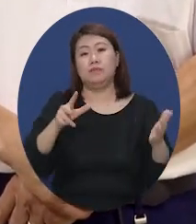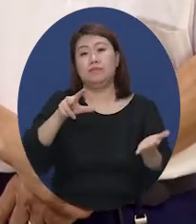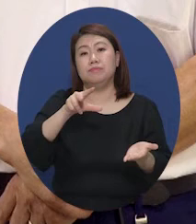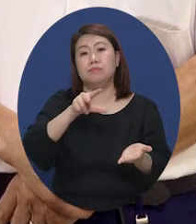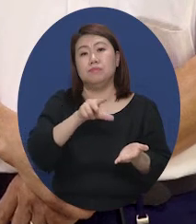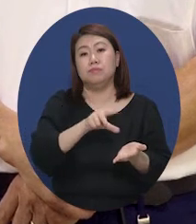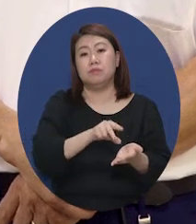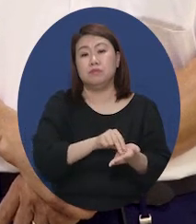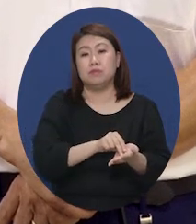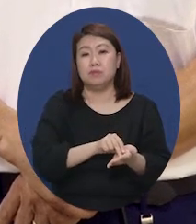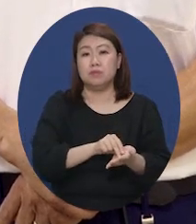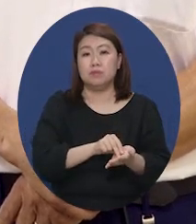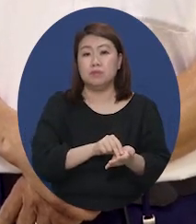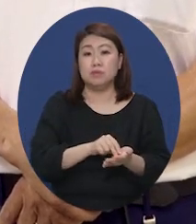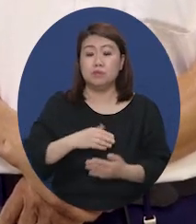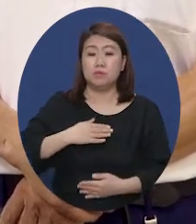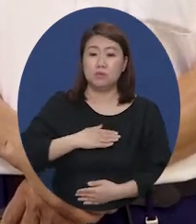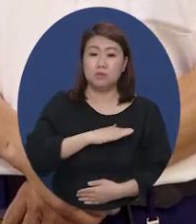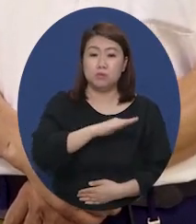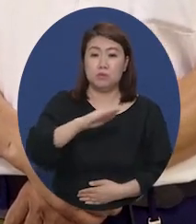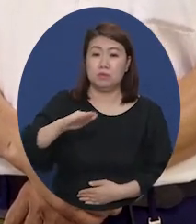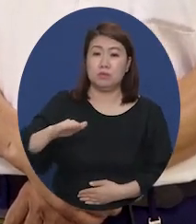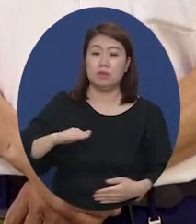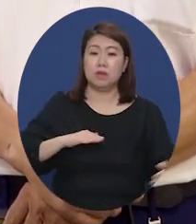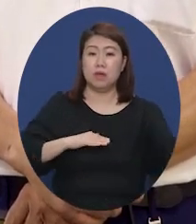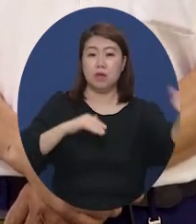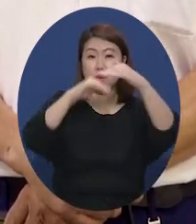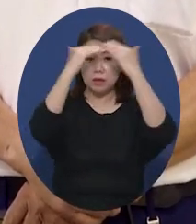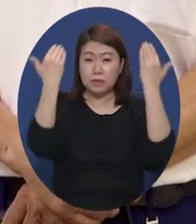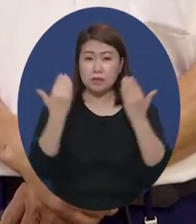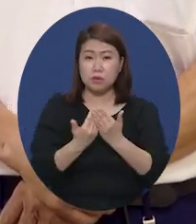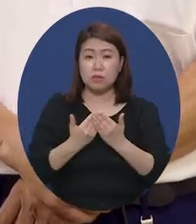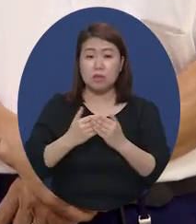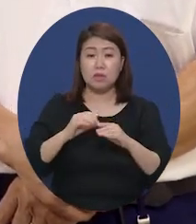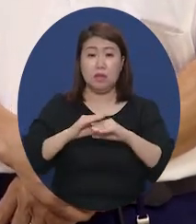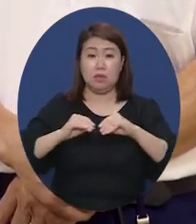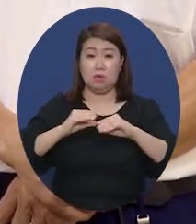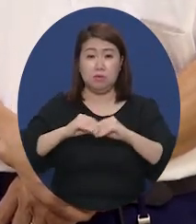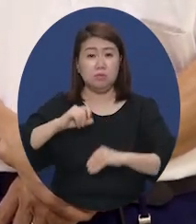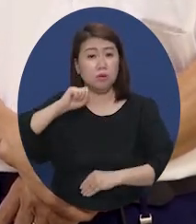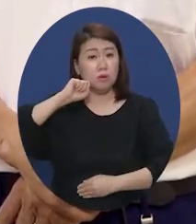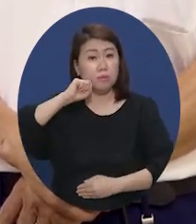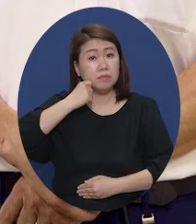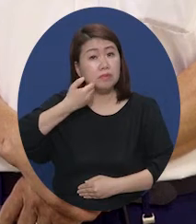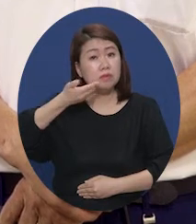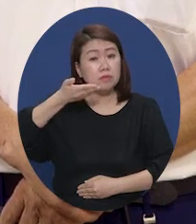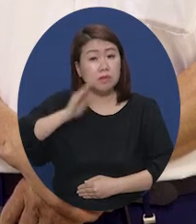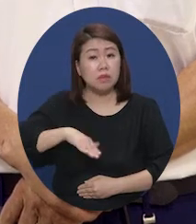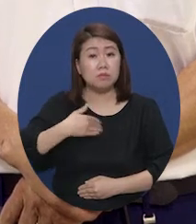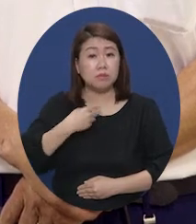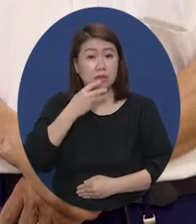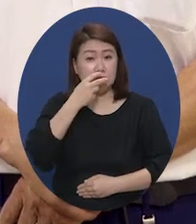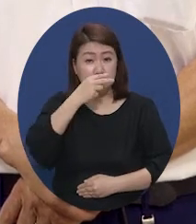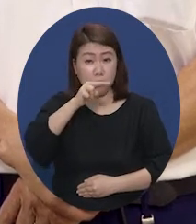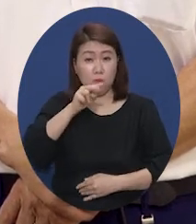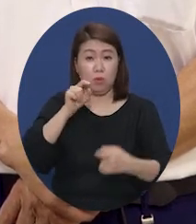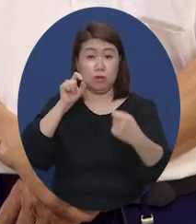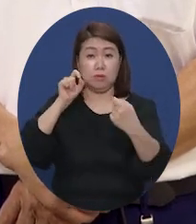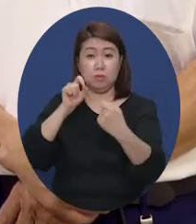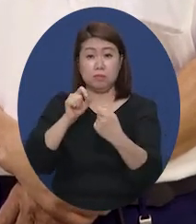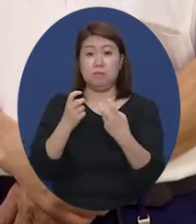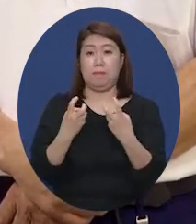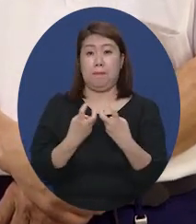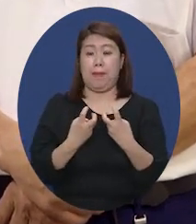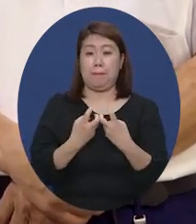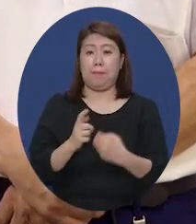제반 문제를 어떤 식으로 우리가 좀 더 완전하게 해결을 못하더라도 어떻게 바라봐야 하고